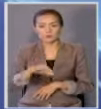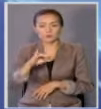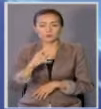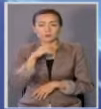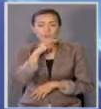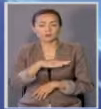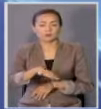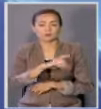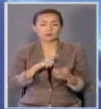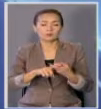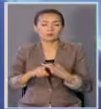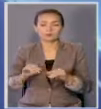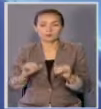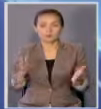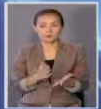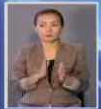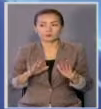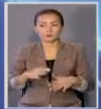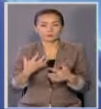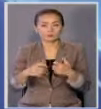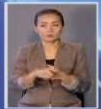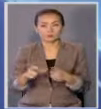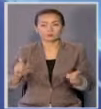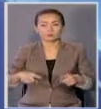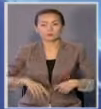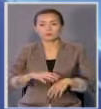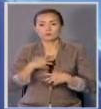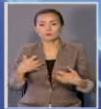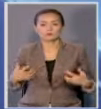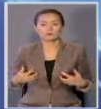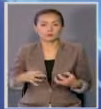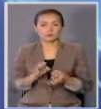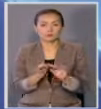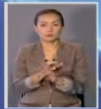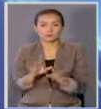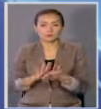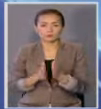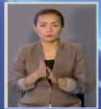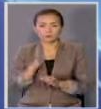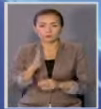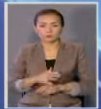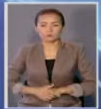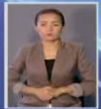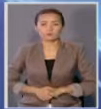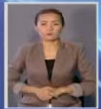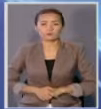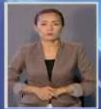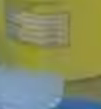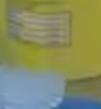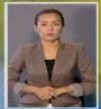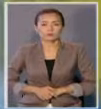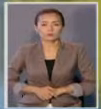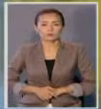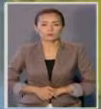Южной Корее. Инфекции распространяются не только среди людей, но и среди животных. Подробнее о ситуации в мире в следующем сюжете.